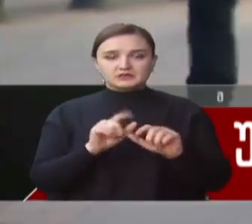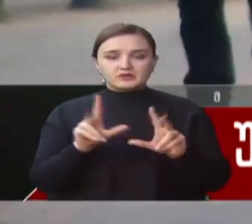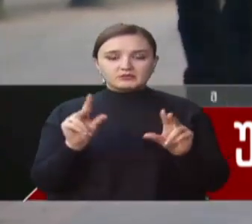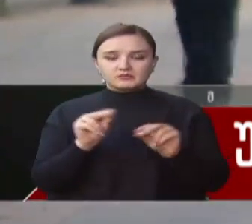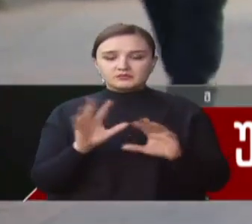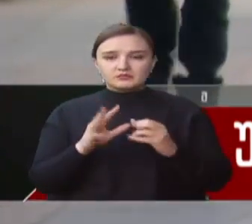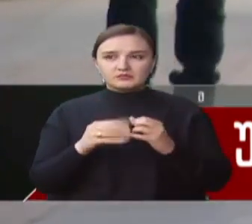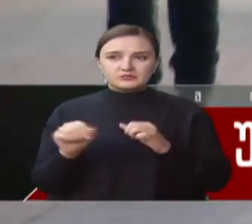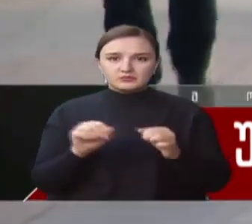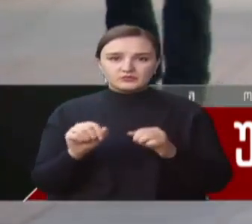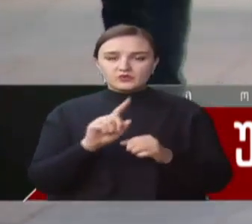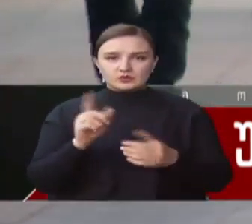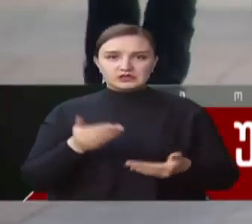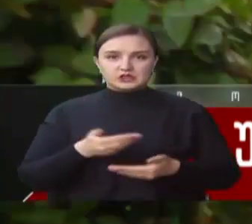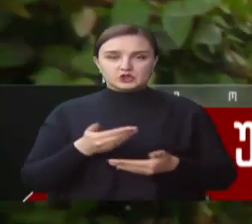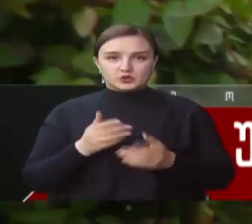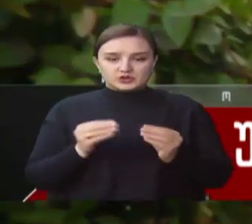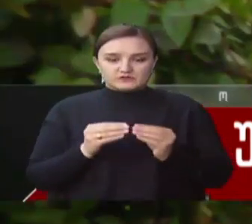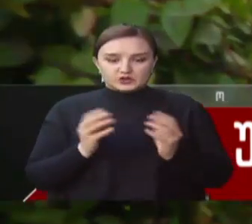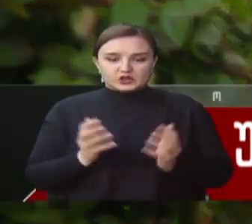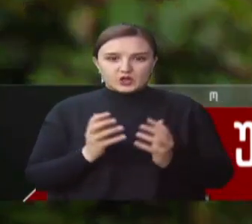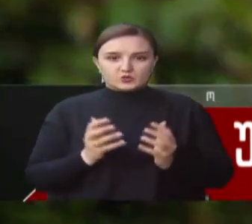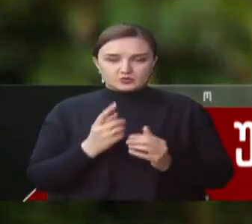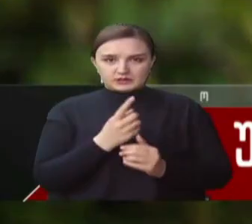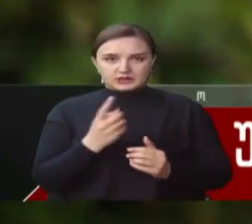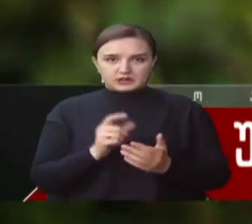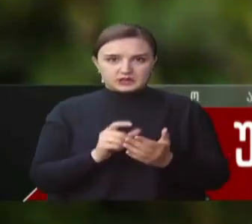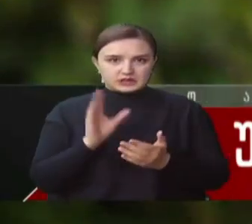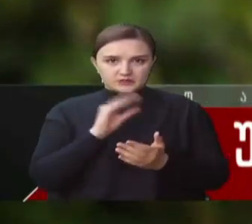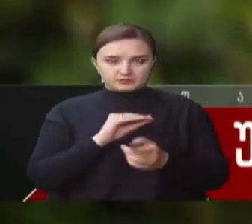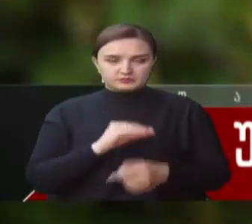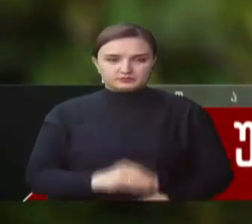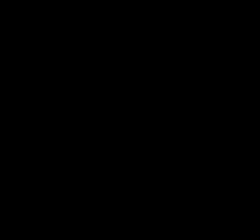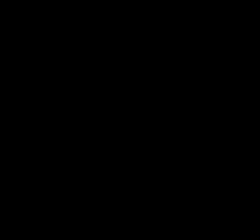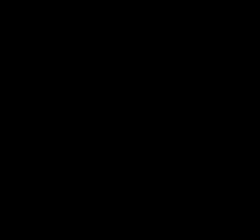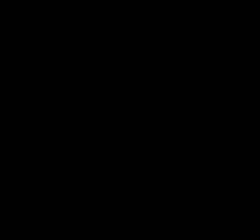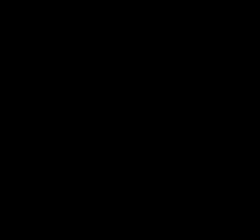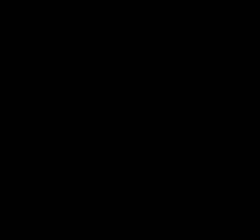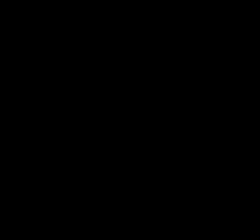უბედურების დროს შესაძლოა სიცოცხლის შენარჩუნების ერთადერთი გზა აღმოჩნდეს.